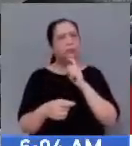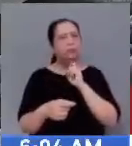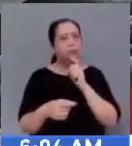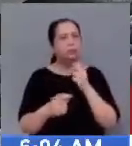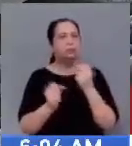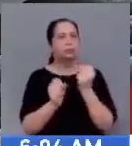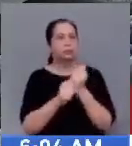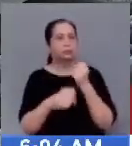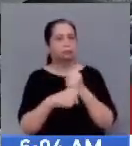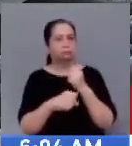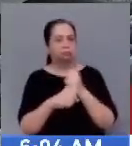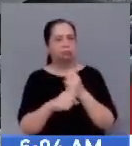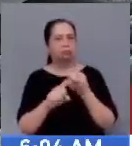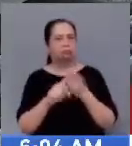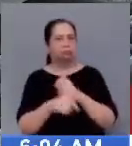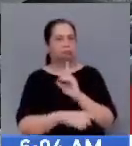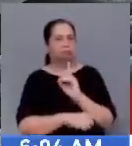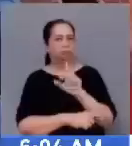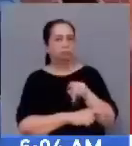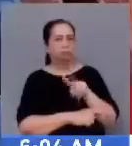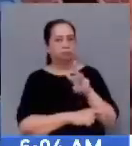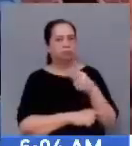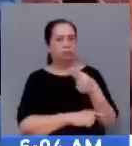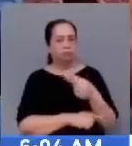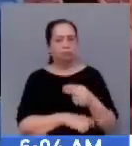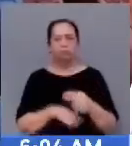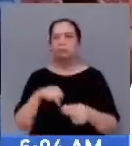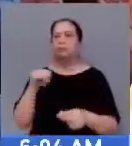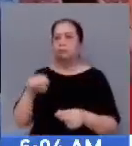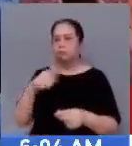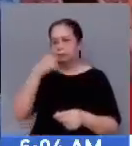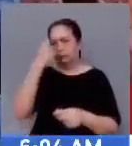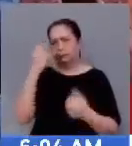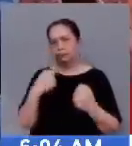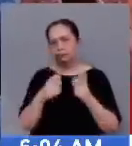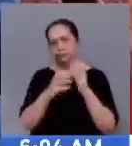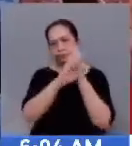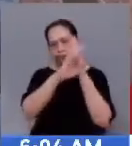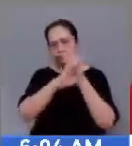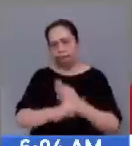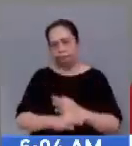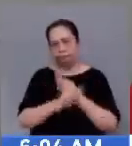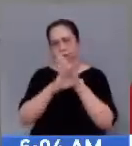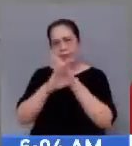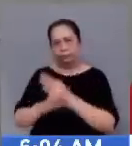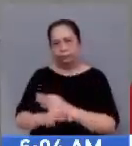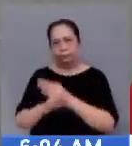ng DPWH. Meron kasi kaming ongoing na retrofitting nung nitong tulay.